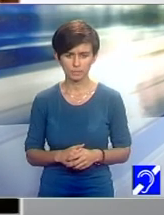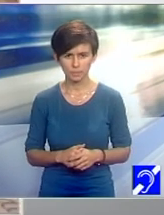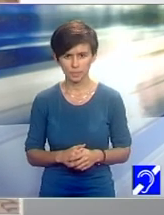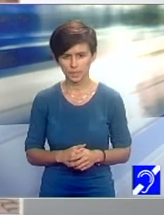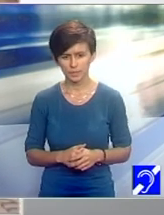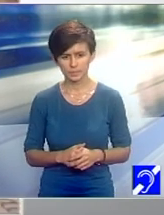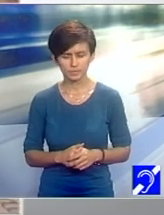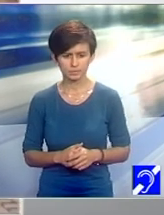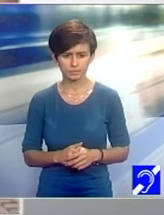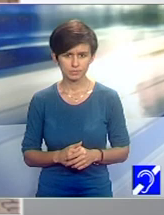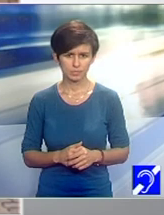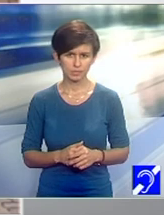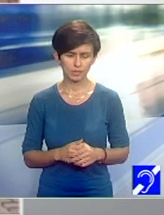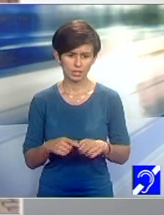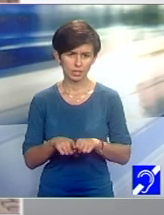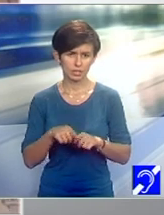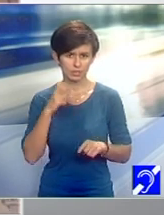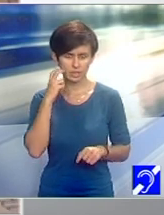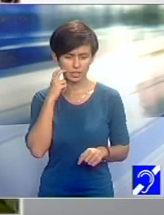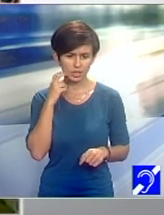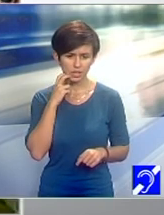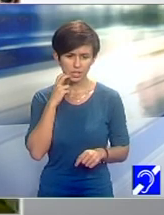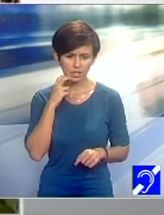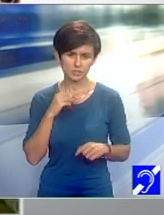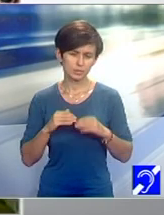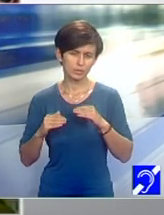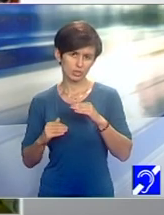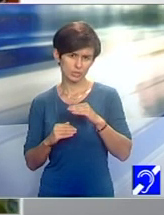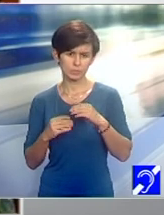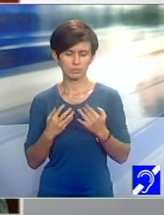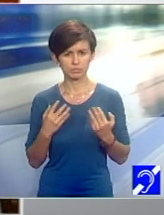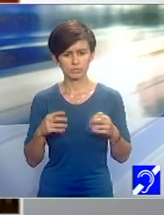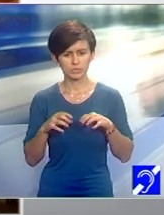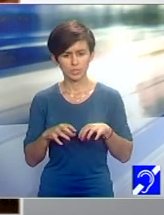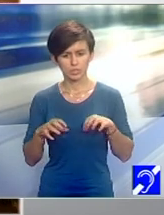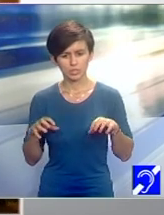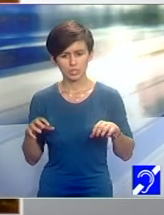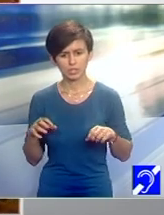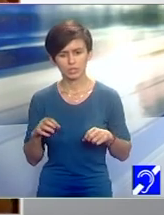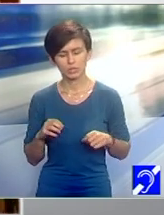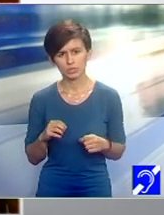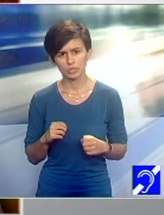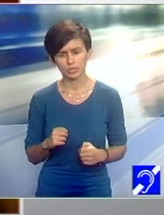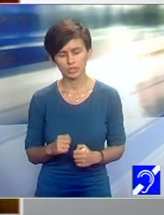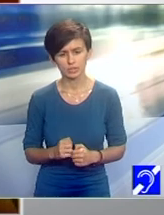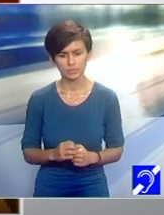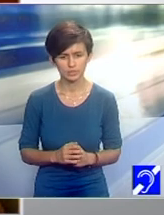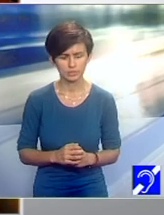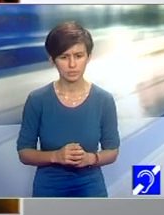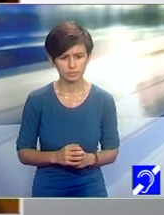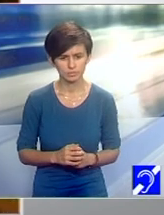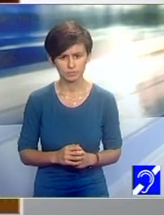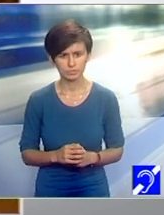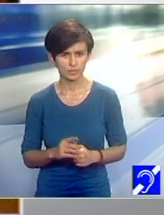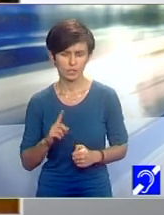Am redus numărul de locuri. S-a întâmplat la Tehnică Iași. Am redus numărul de locuri. Adică nu are rost să acordăm